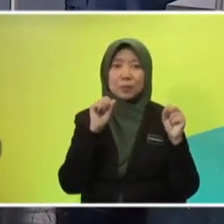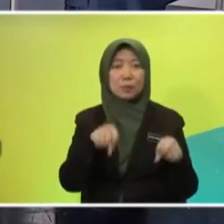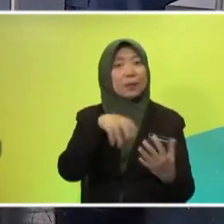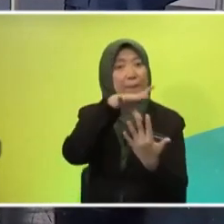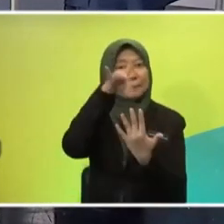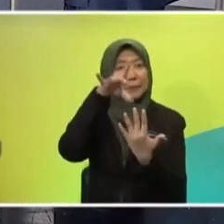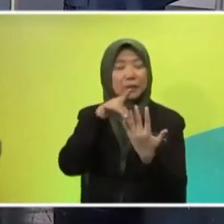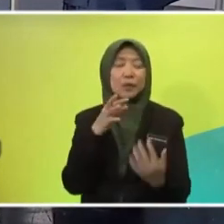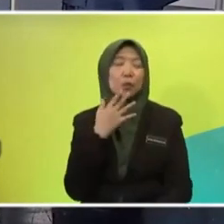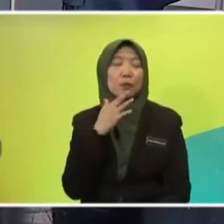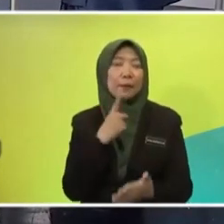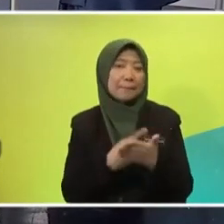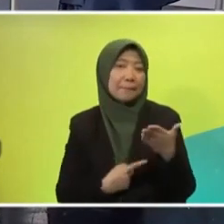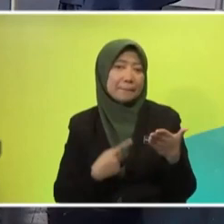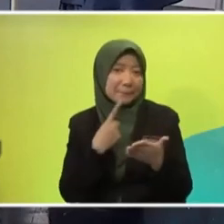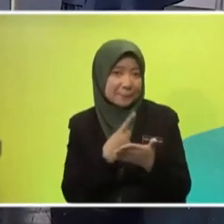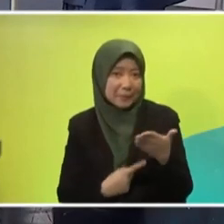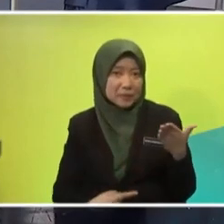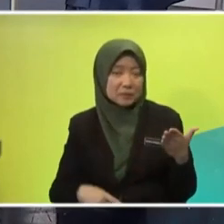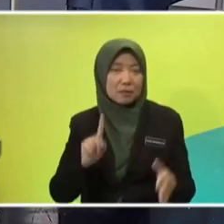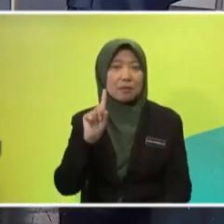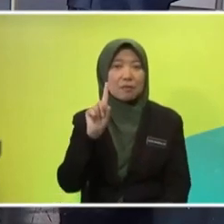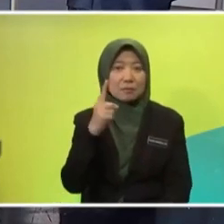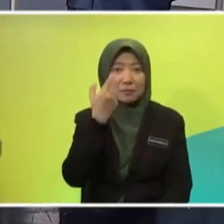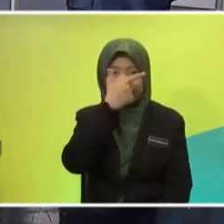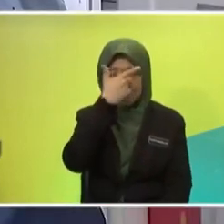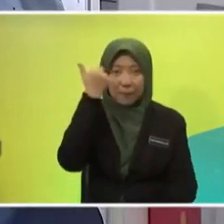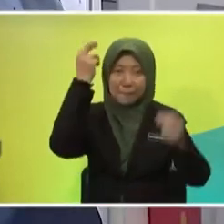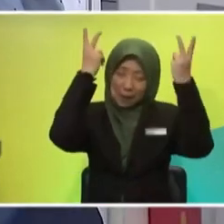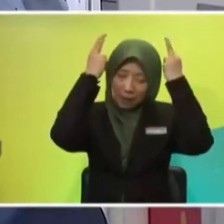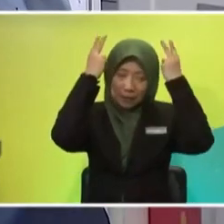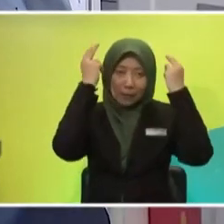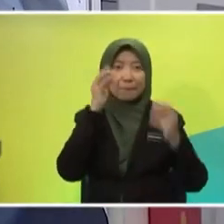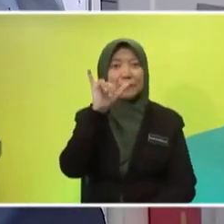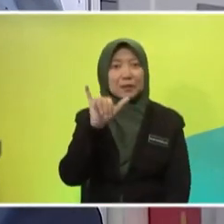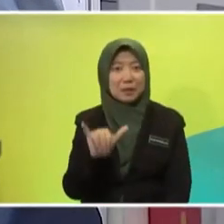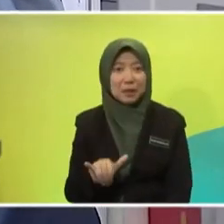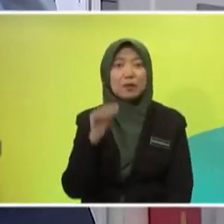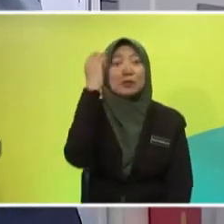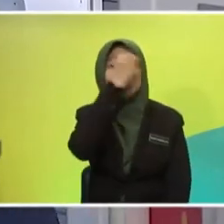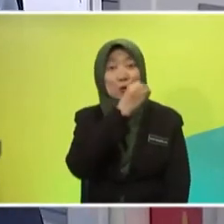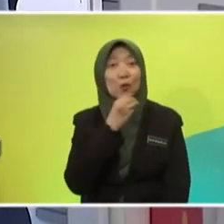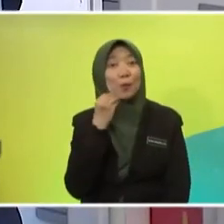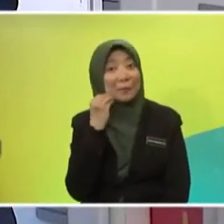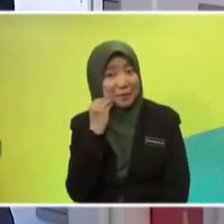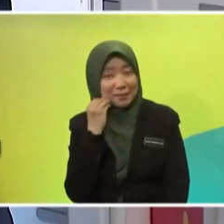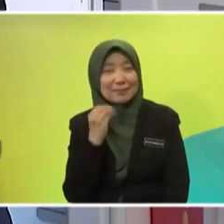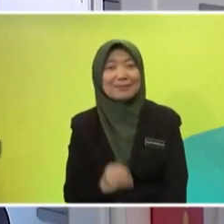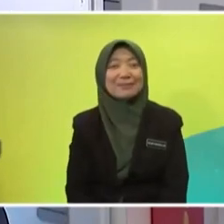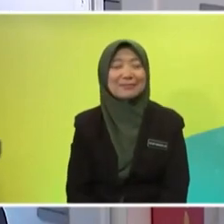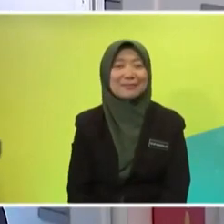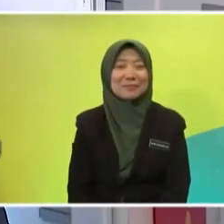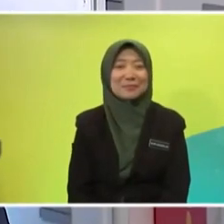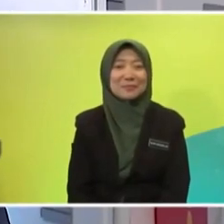ya? Boleh, sebab anak yang comel. Okey, sambil Kak Rina letakkan matanya bersama dengan